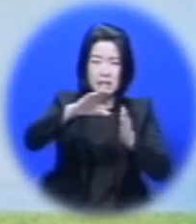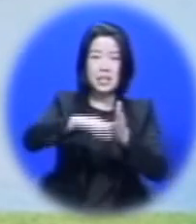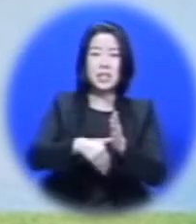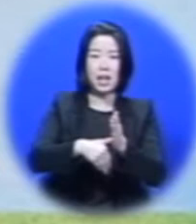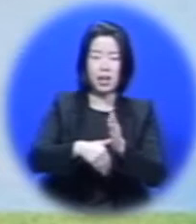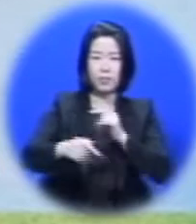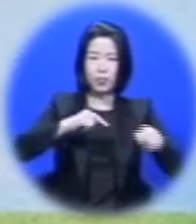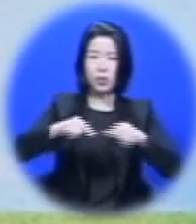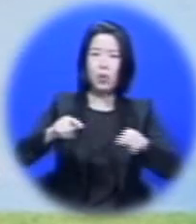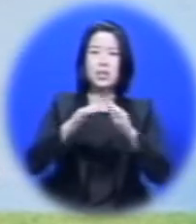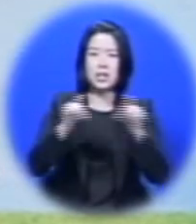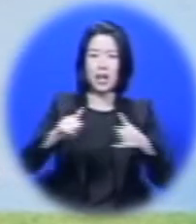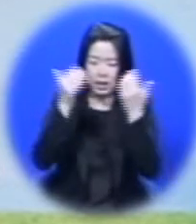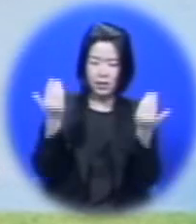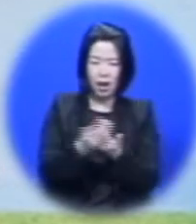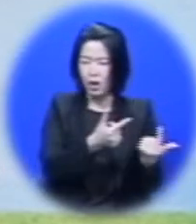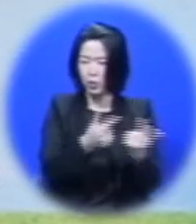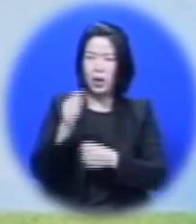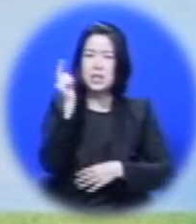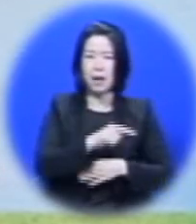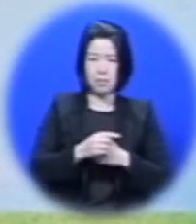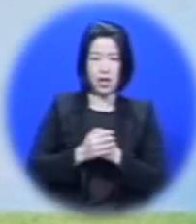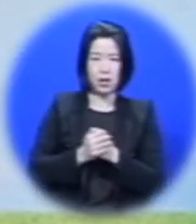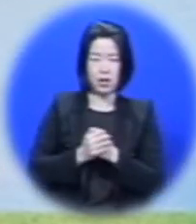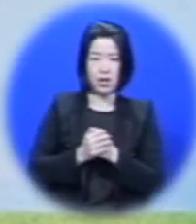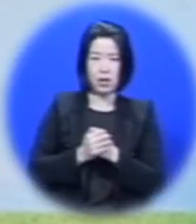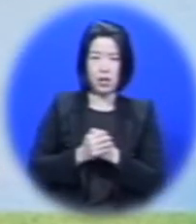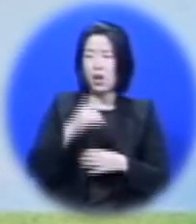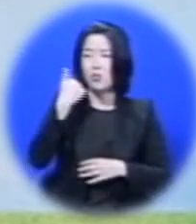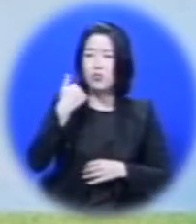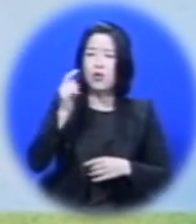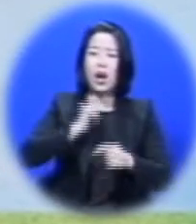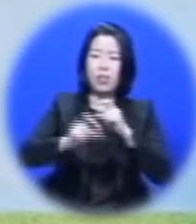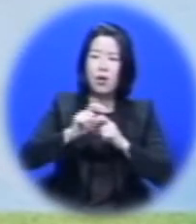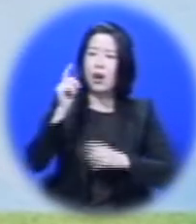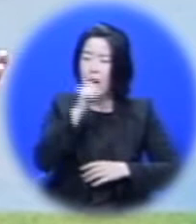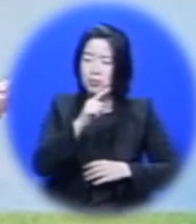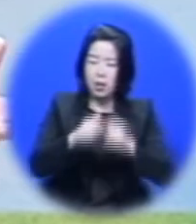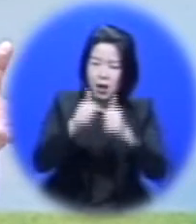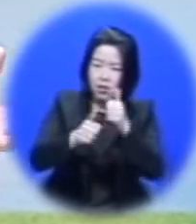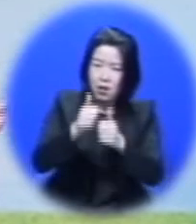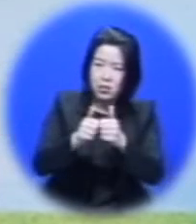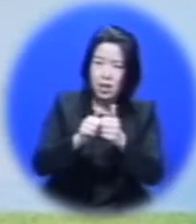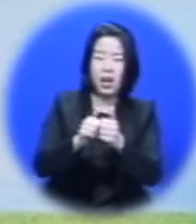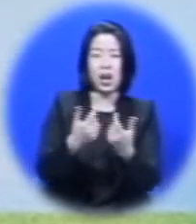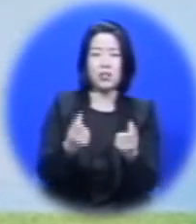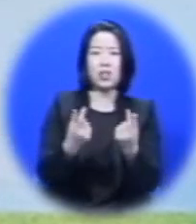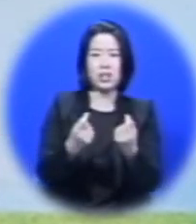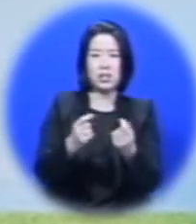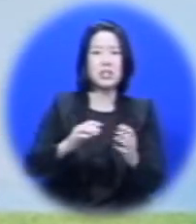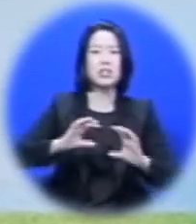시대에 통치자들이 다 악한 사람들입니다. 누가 더 악하냐 하는 걸 경쟁하는 듯한